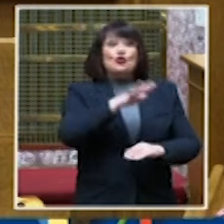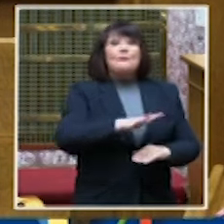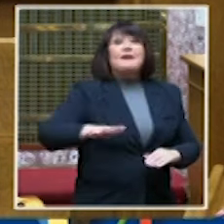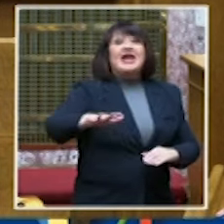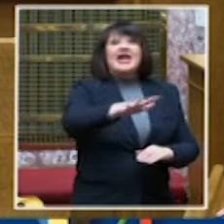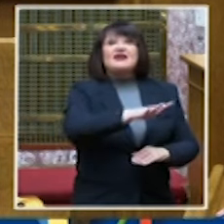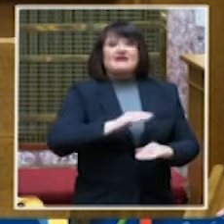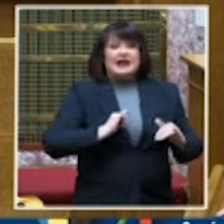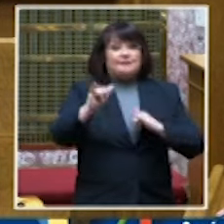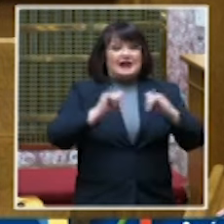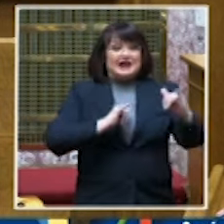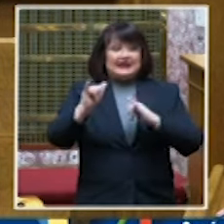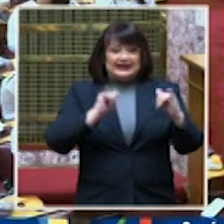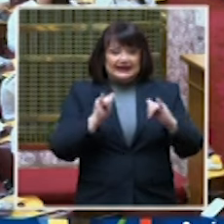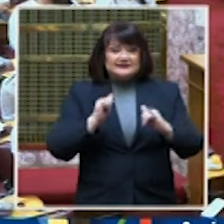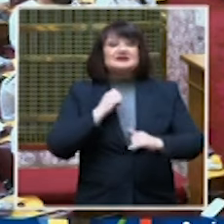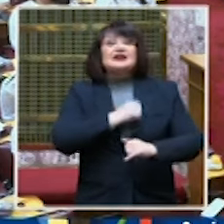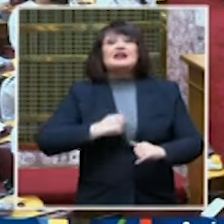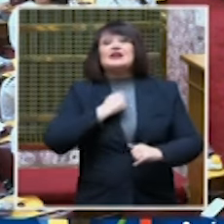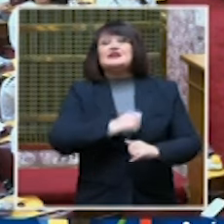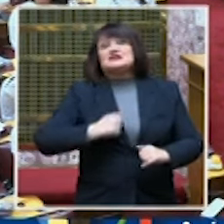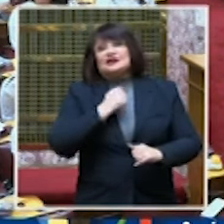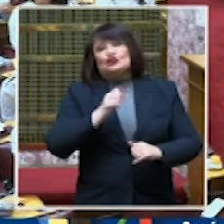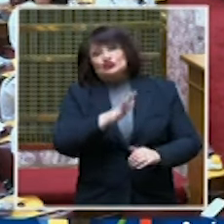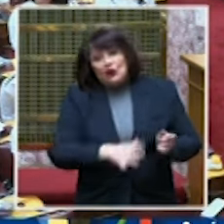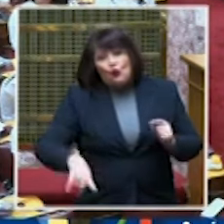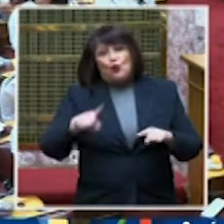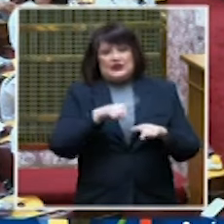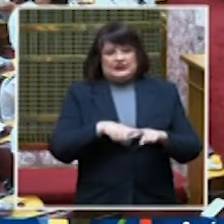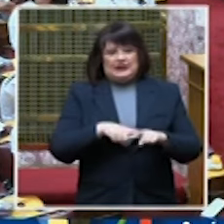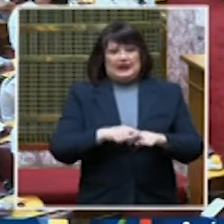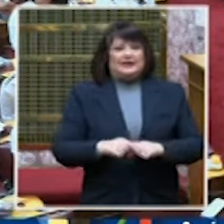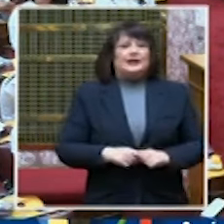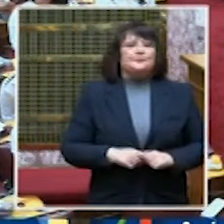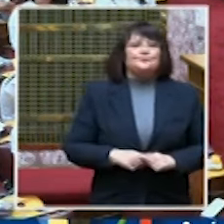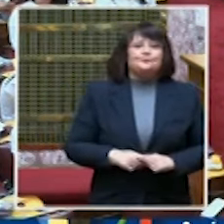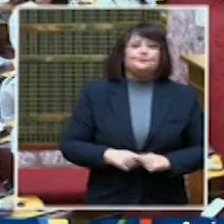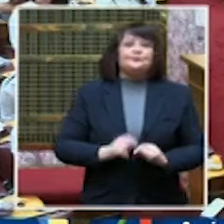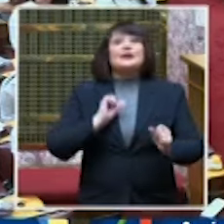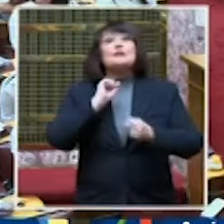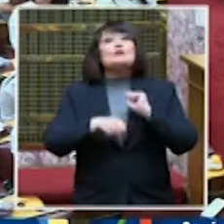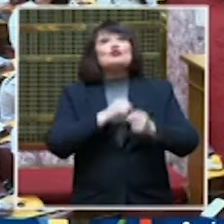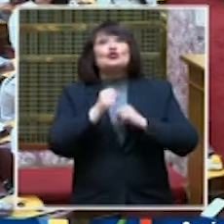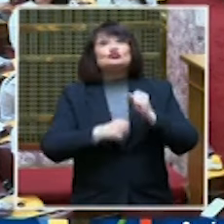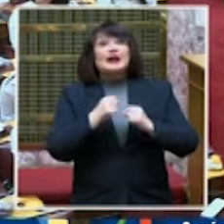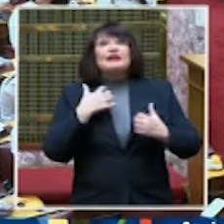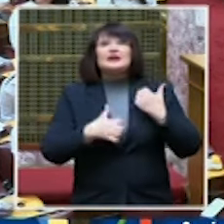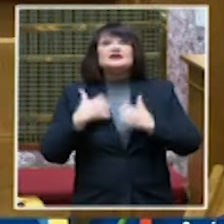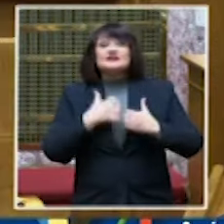τις ακριτικές περιοχές, αλλά δυστυχώς για όλη τη χώρα. Μια προσπάθεια που μας ανησυχεί όταν